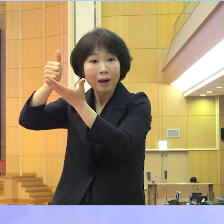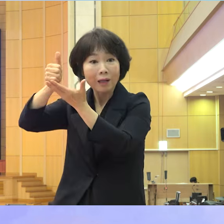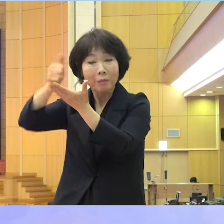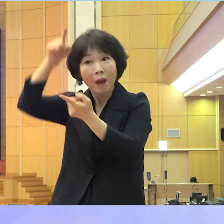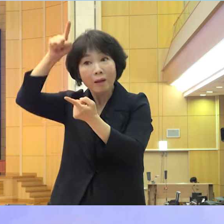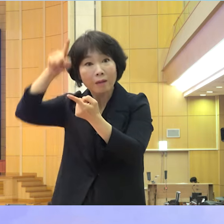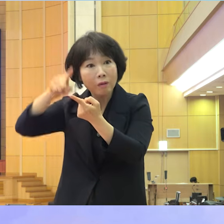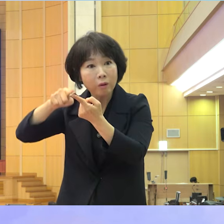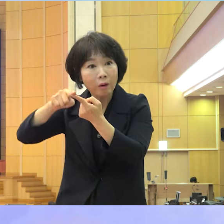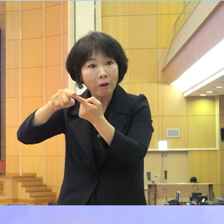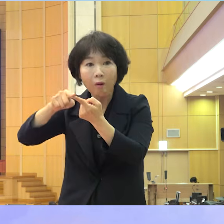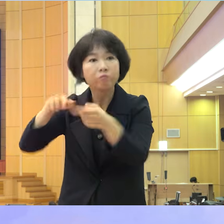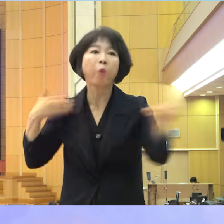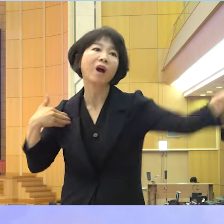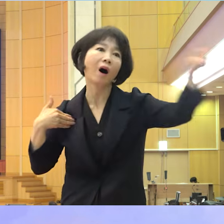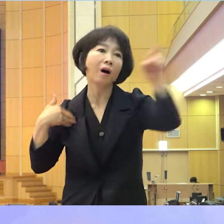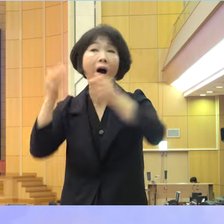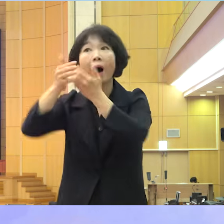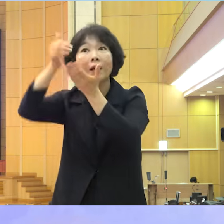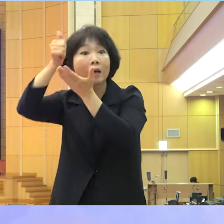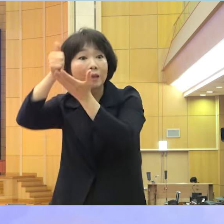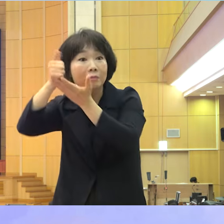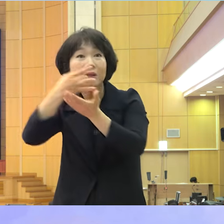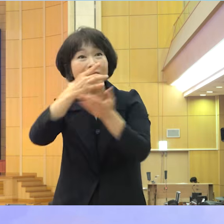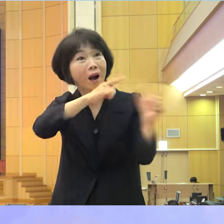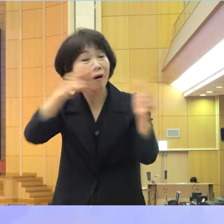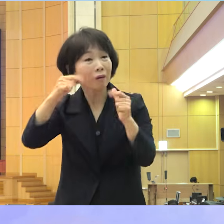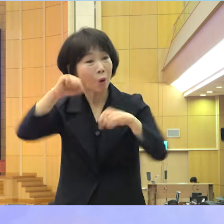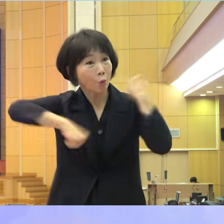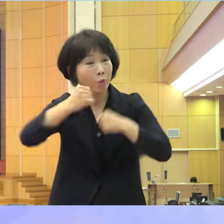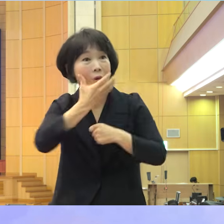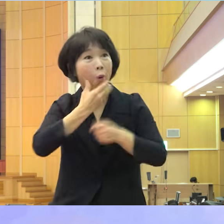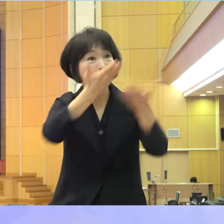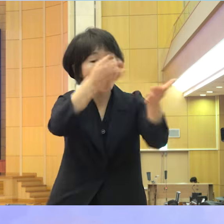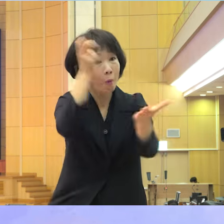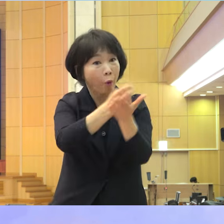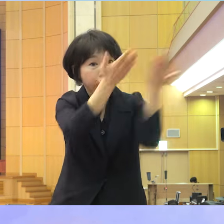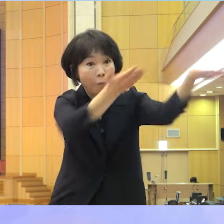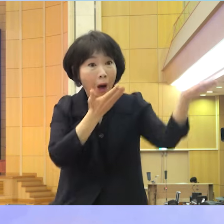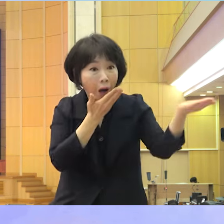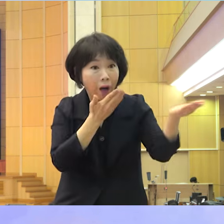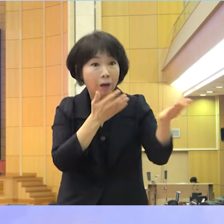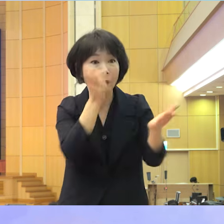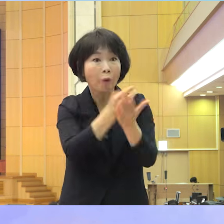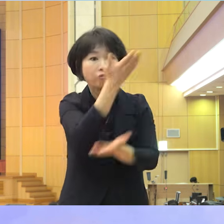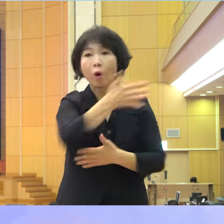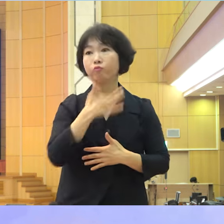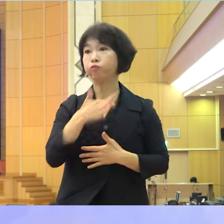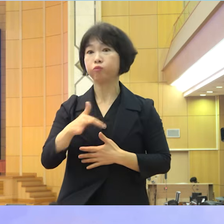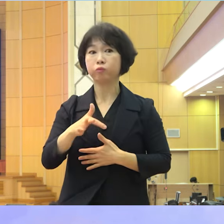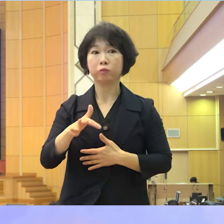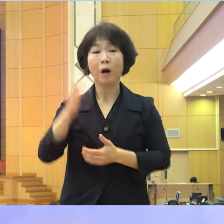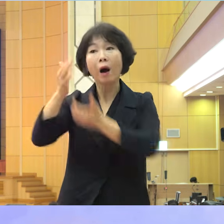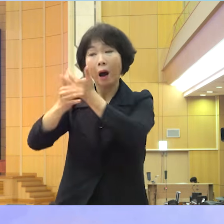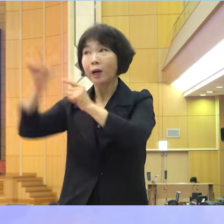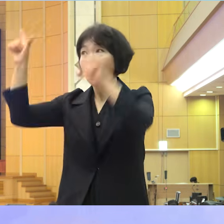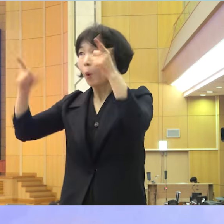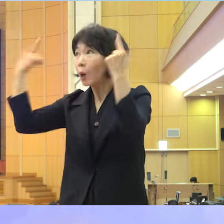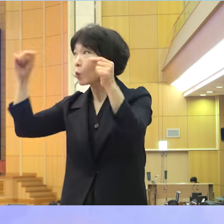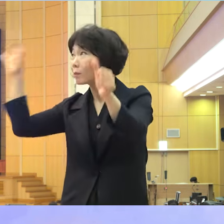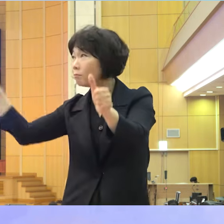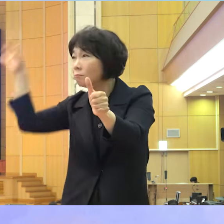모릅니다. 하나님이 식물과 동물에게 율법을 주지 않았습니다. 하나님의 형상과